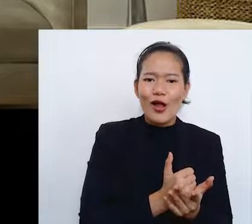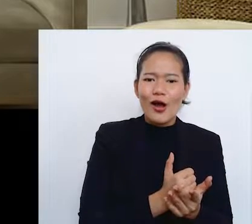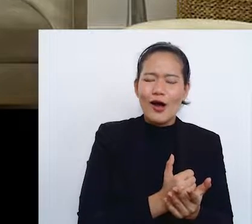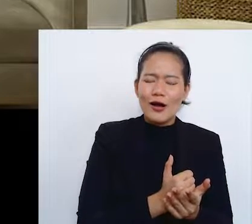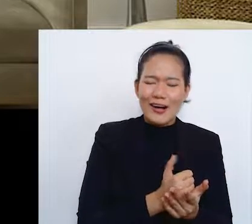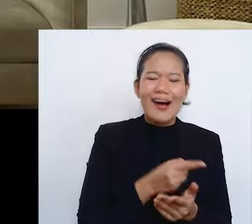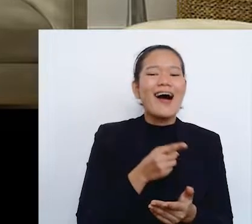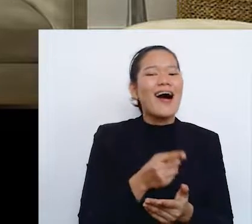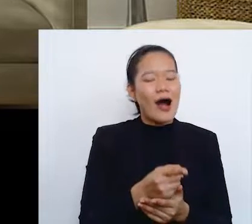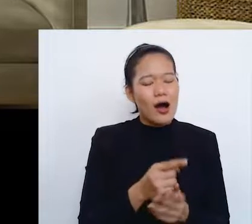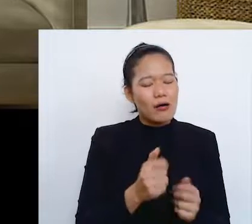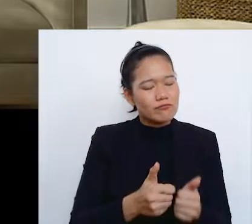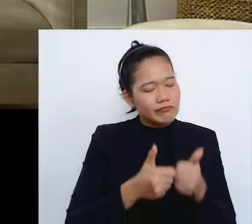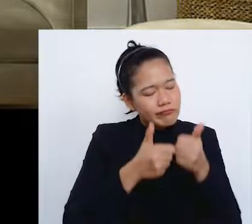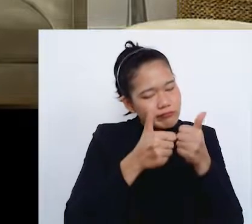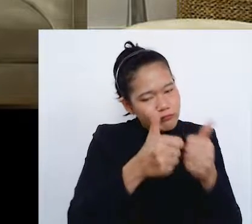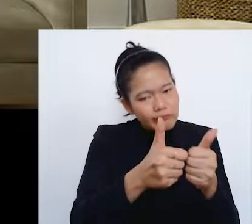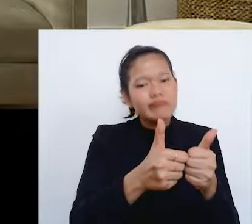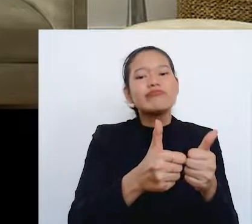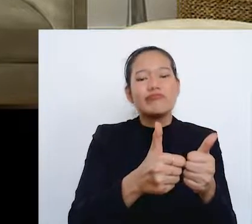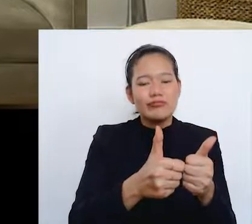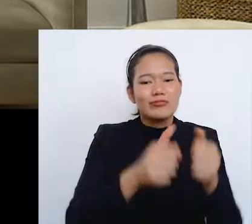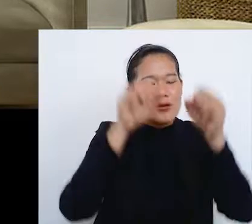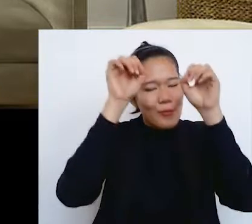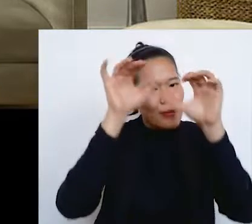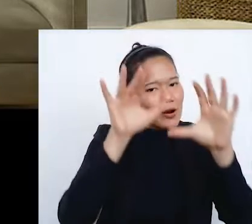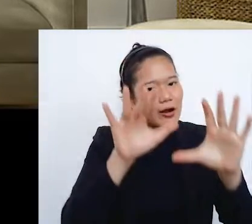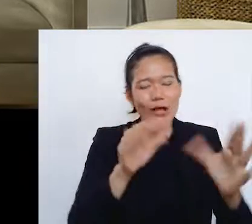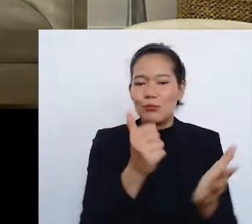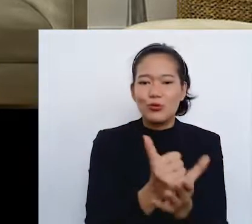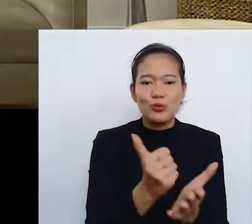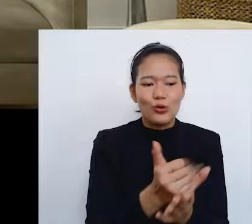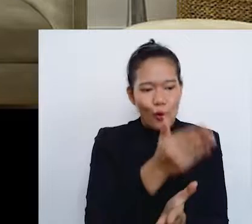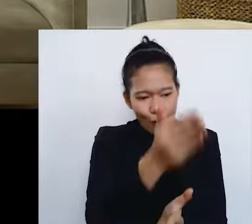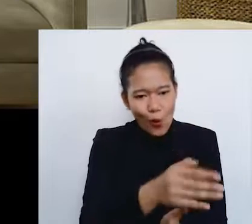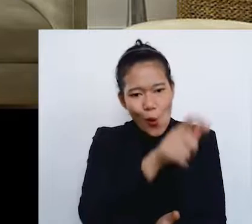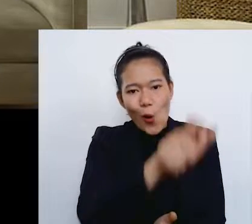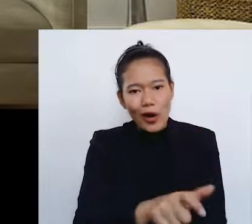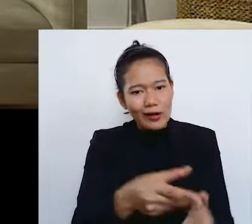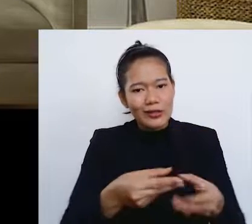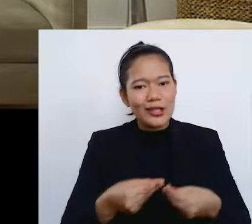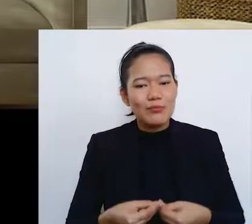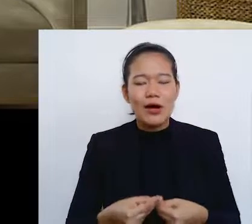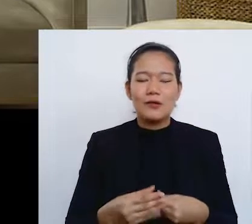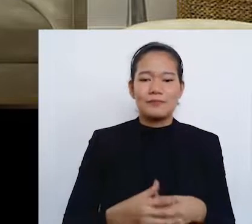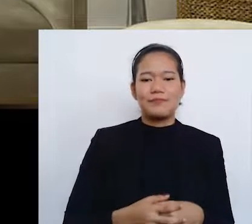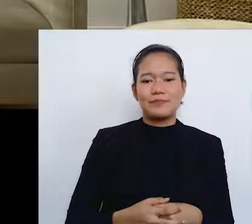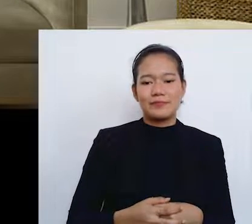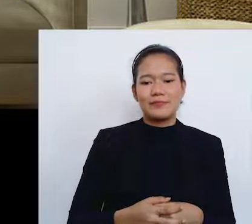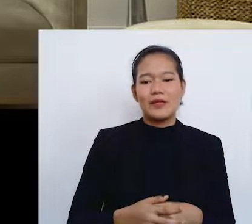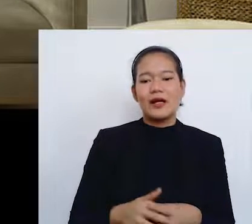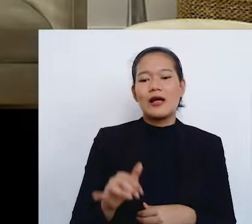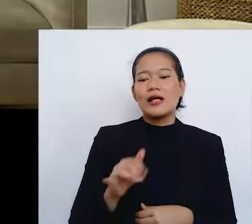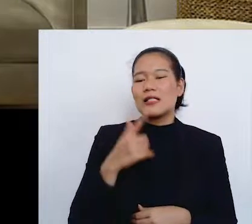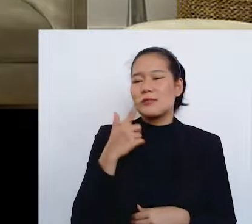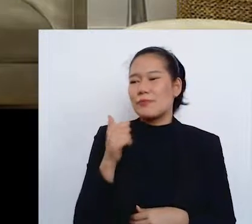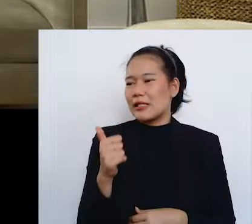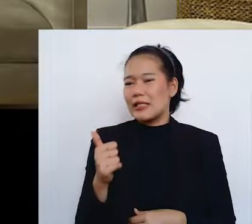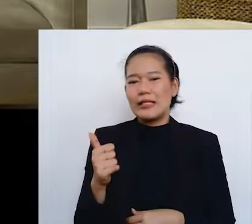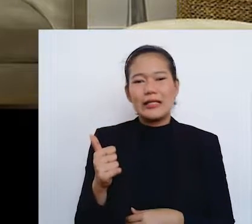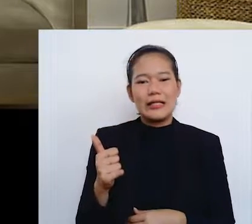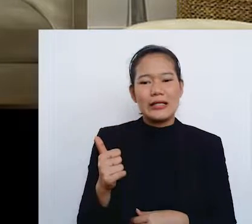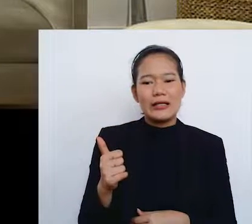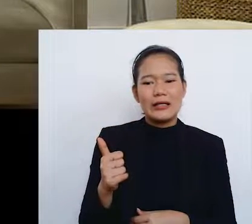di hati itu akan jauh lebih menjadi berkat untuk orang yang menerimanya. Seperti